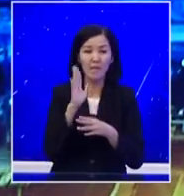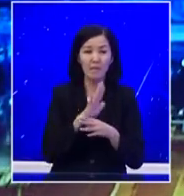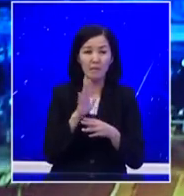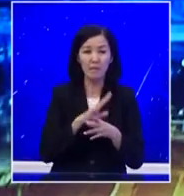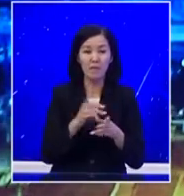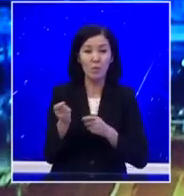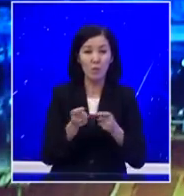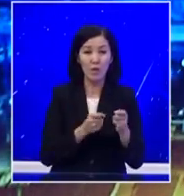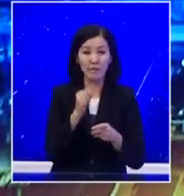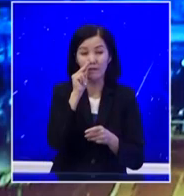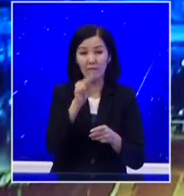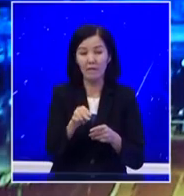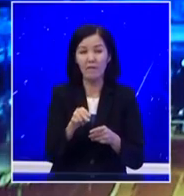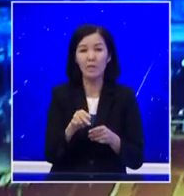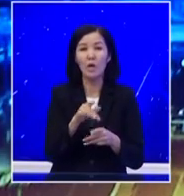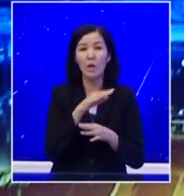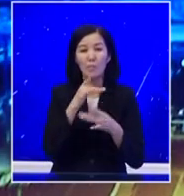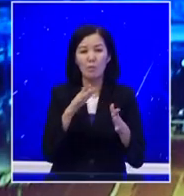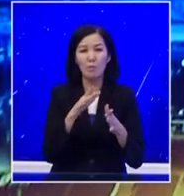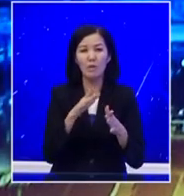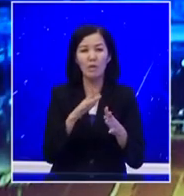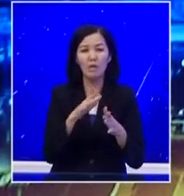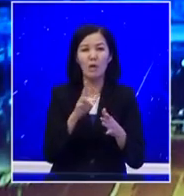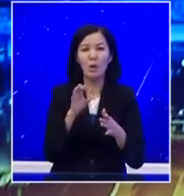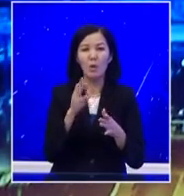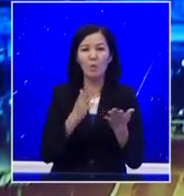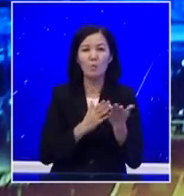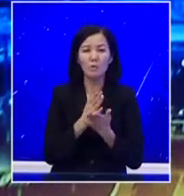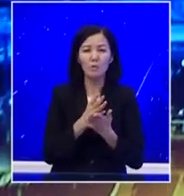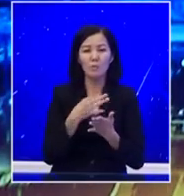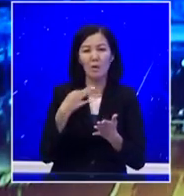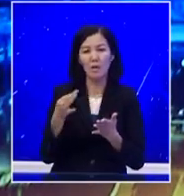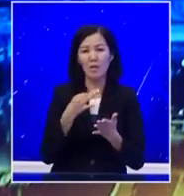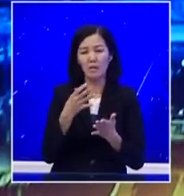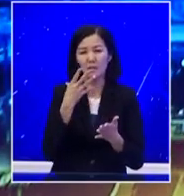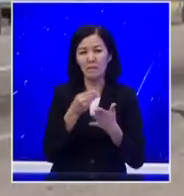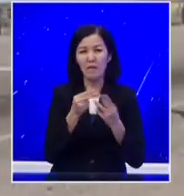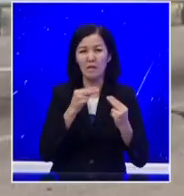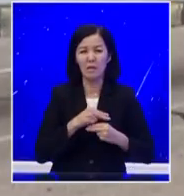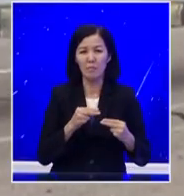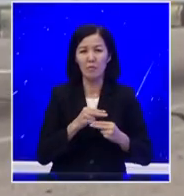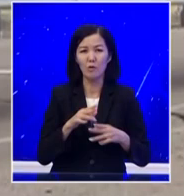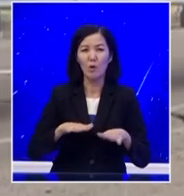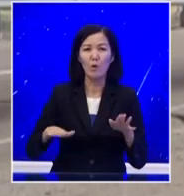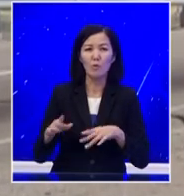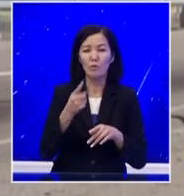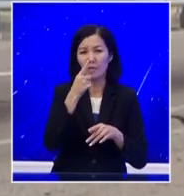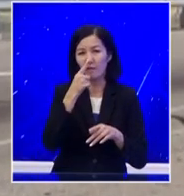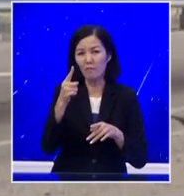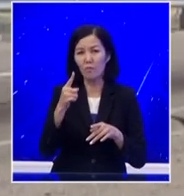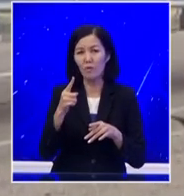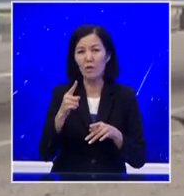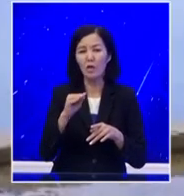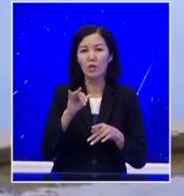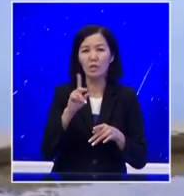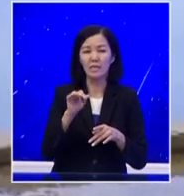руководство многие считают что коммунальной службы халатно относится к своей работе все произошло на участки вдоль трассы рисков гонца